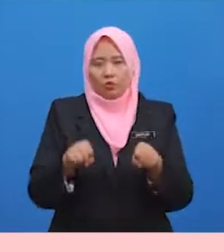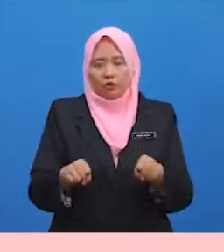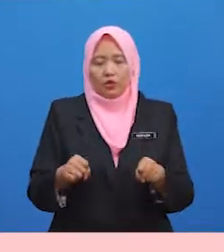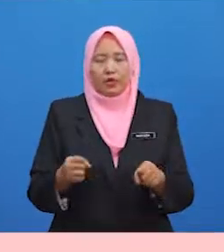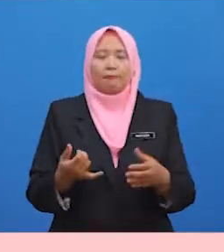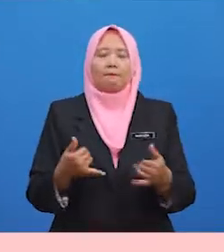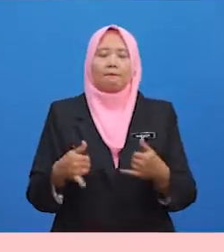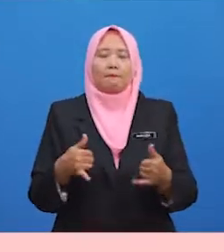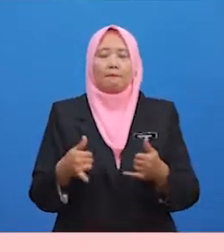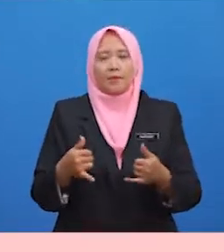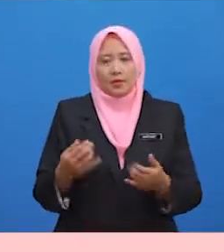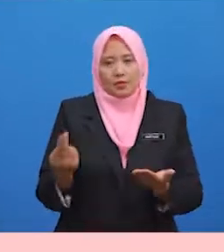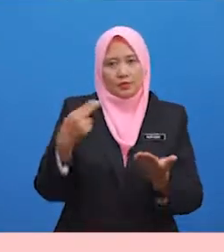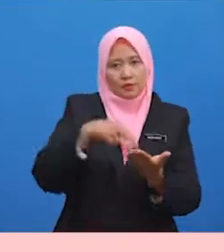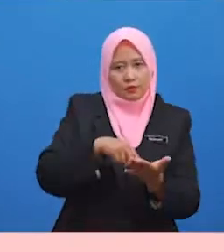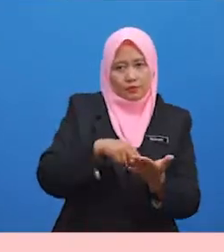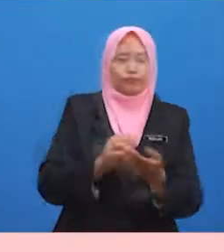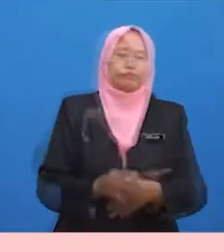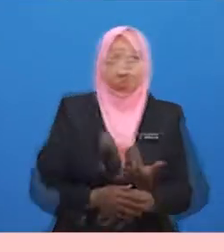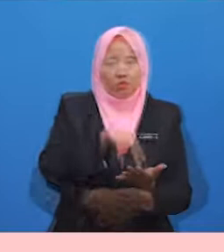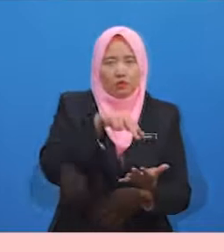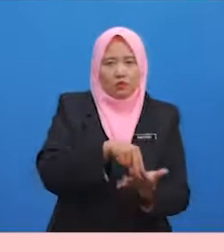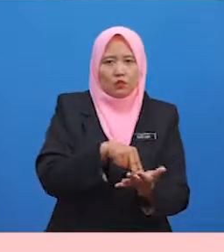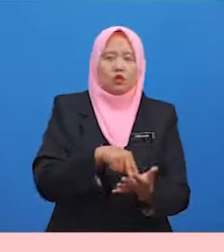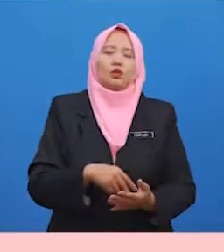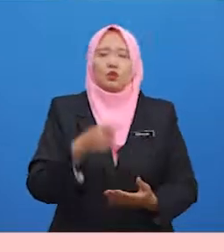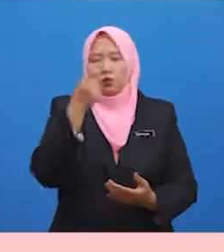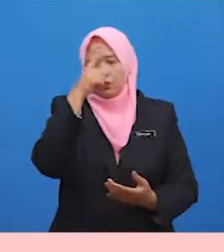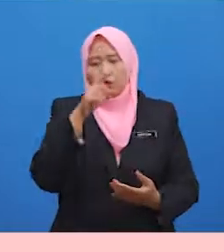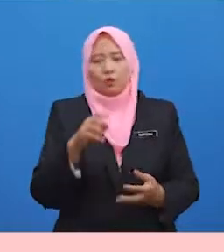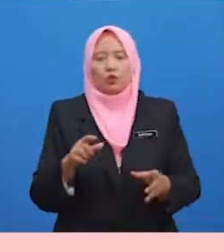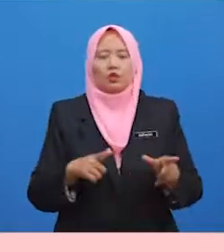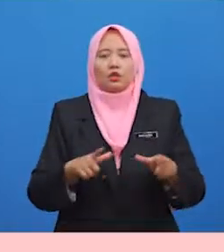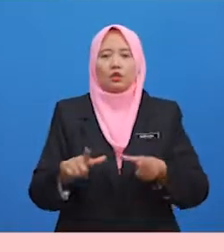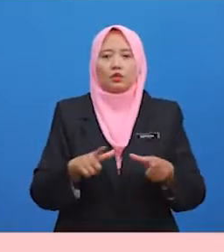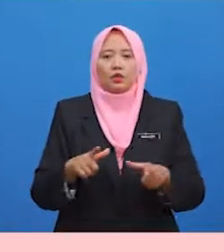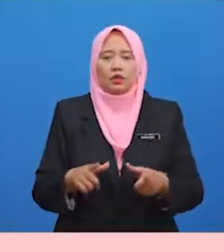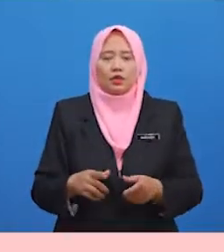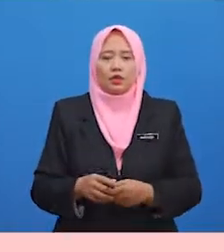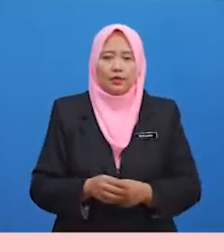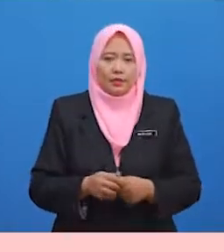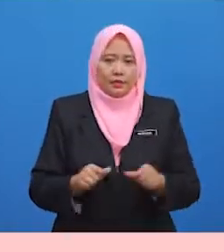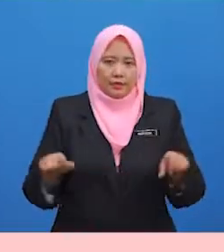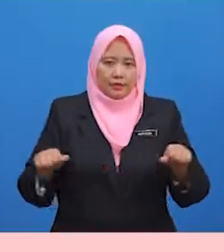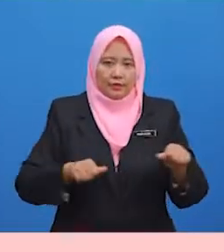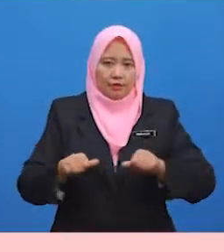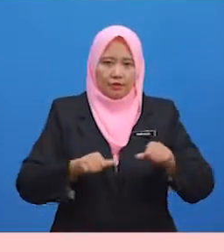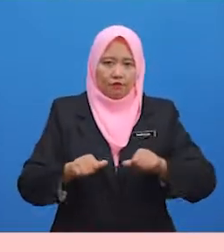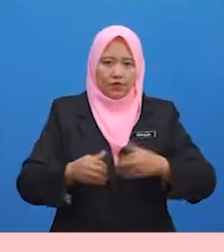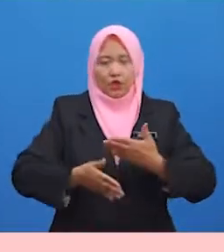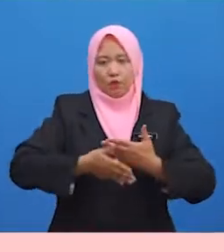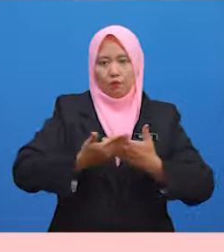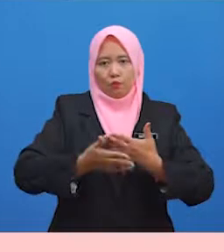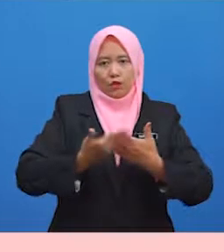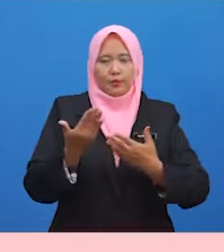seperti berjalan, berlari dan melompat sambil melakukan kemahiran permainan